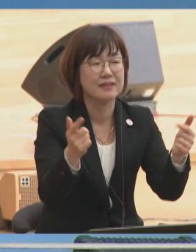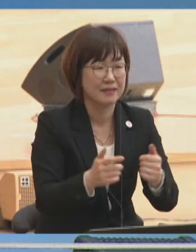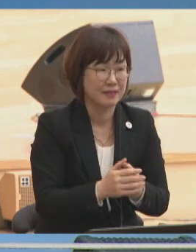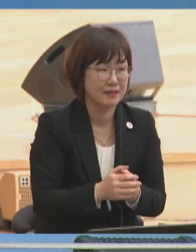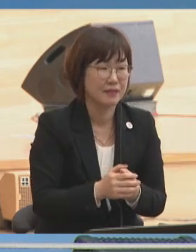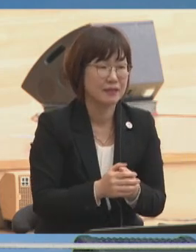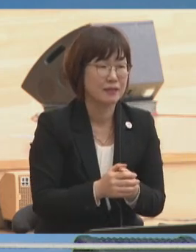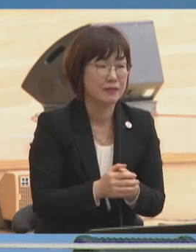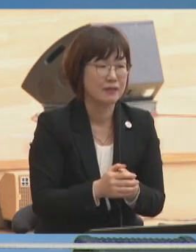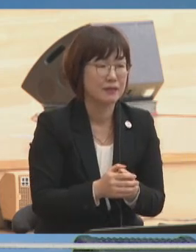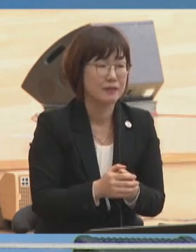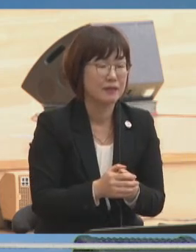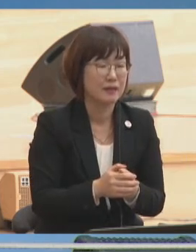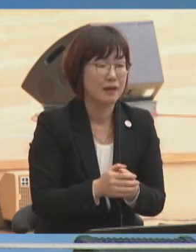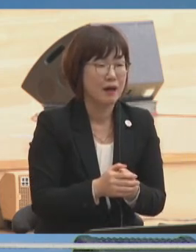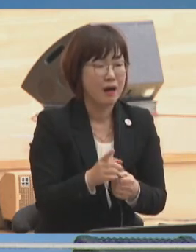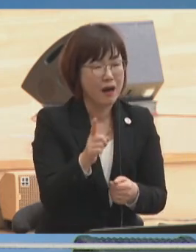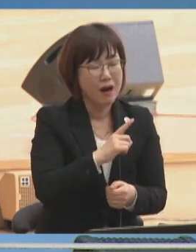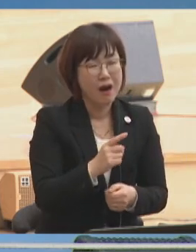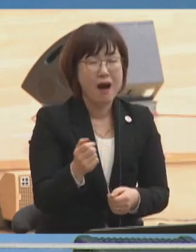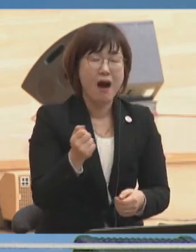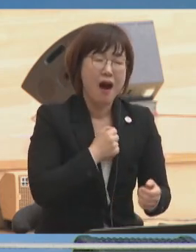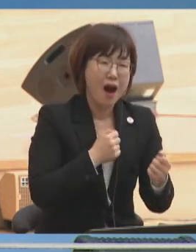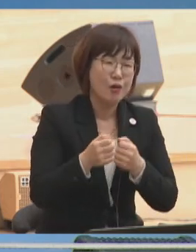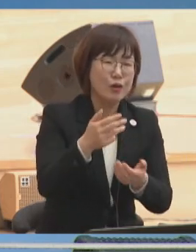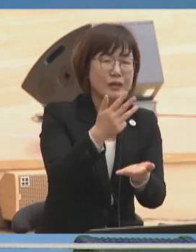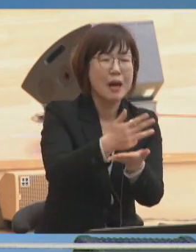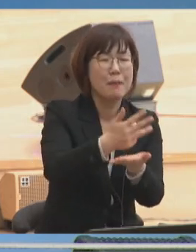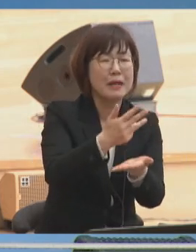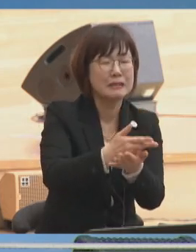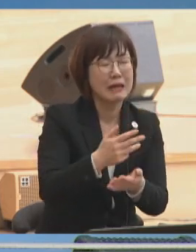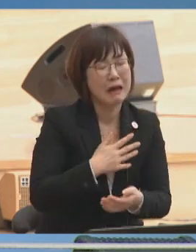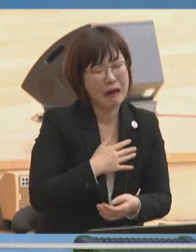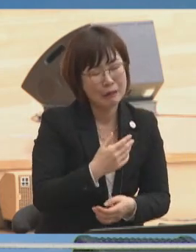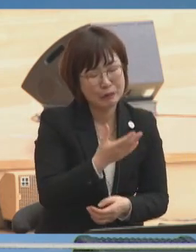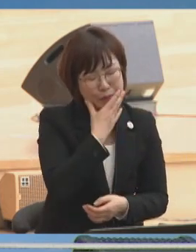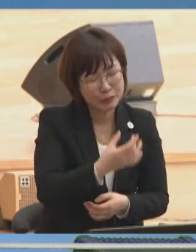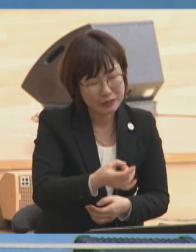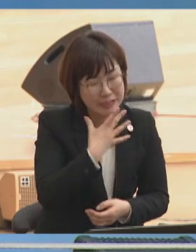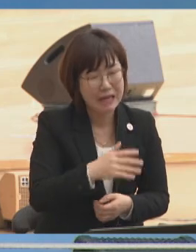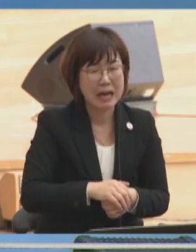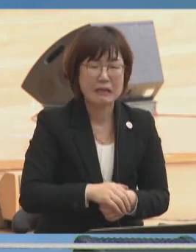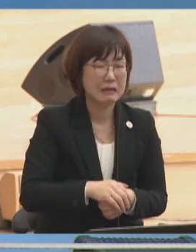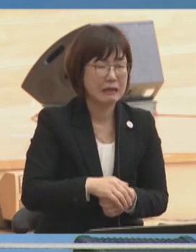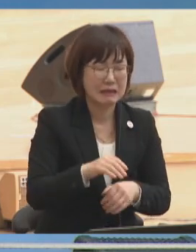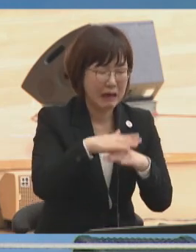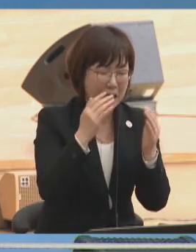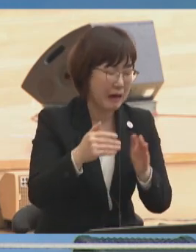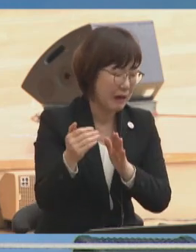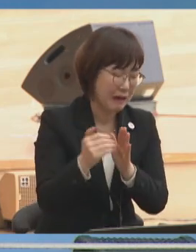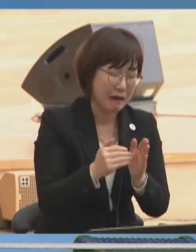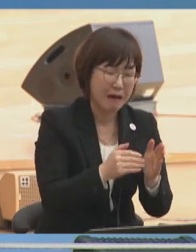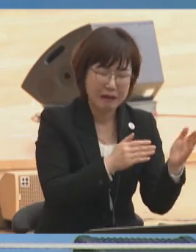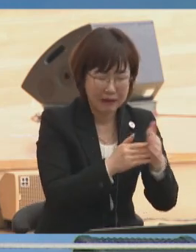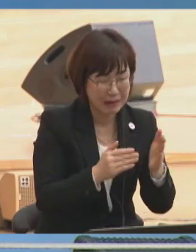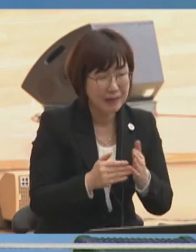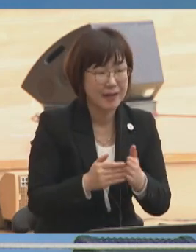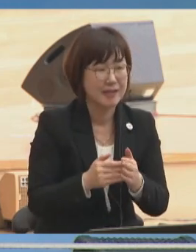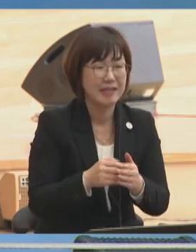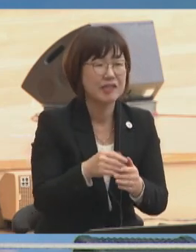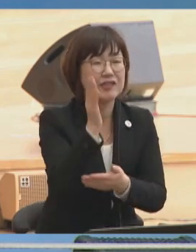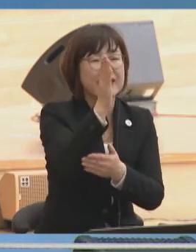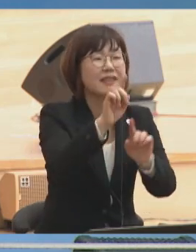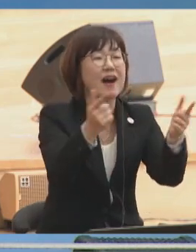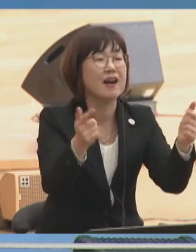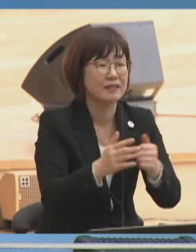아니에요. 아이고 내 팔자 진짜 박복하지, 되는 일이 하나도 없지, 그런 얘기가